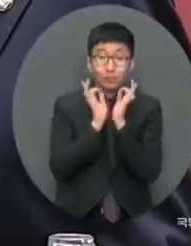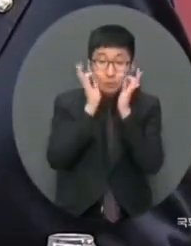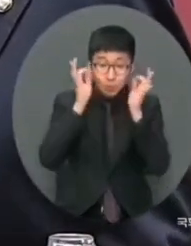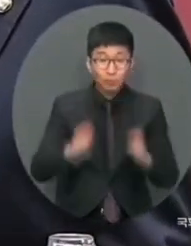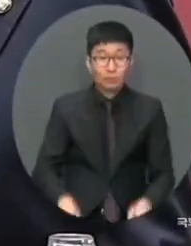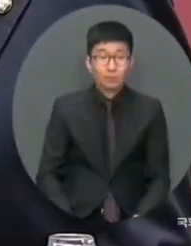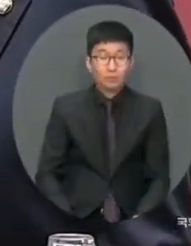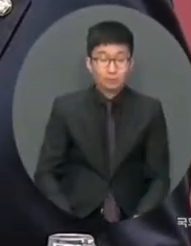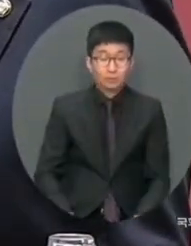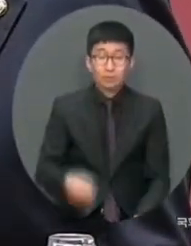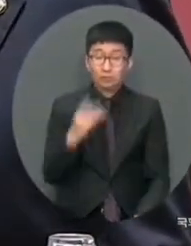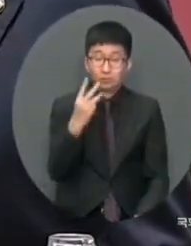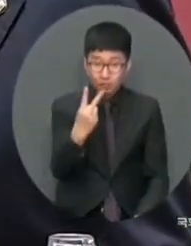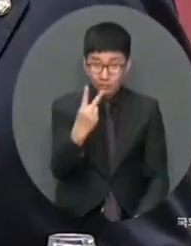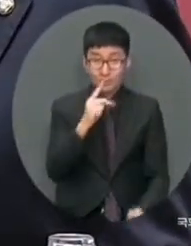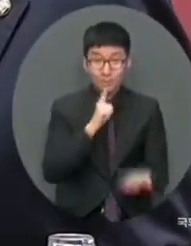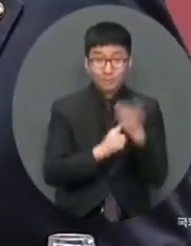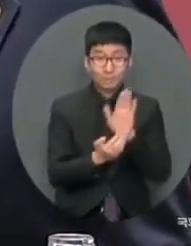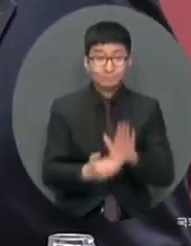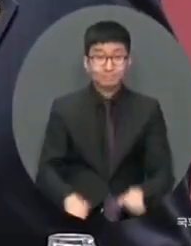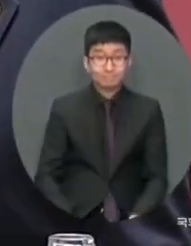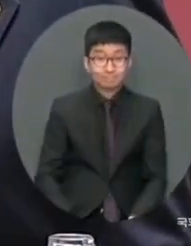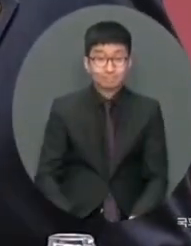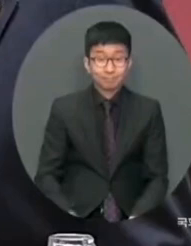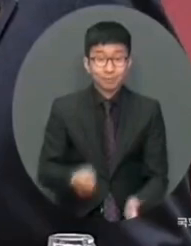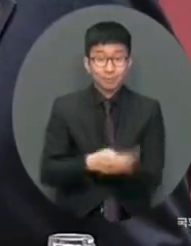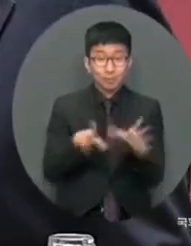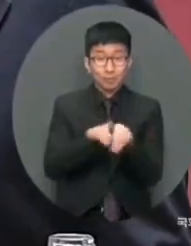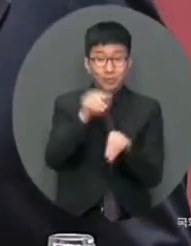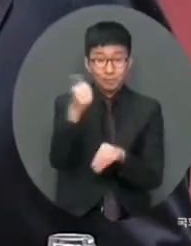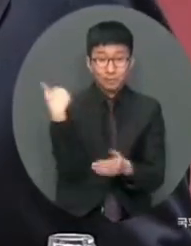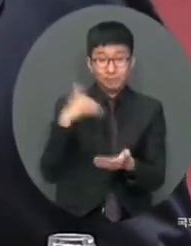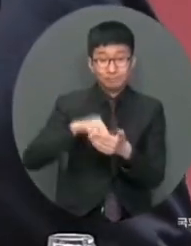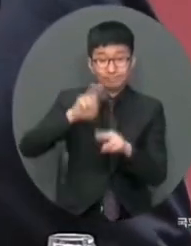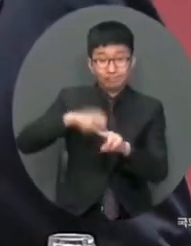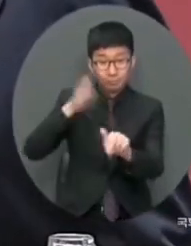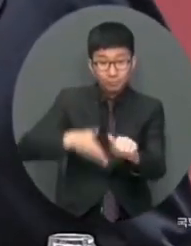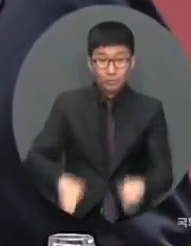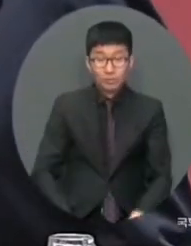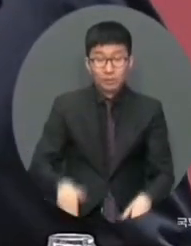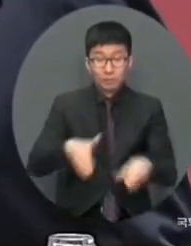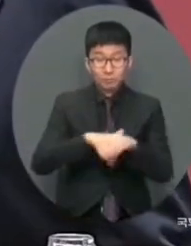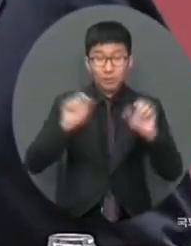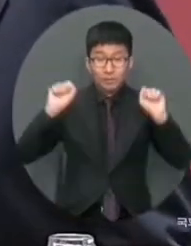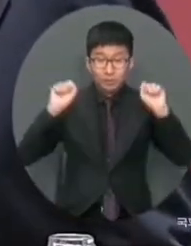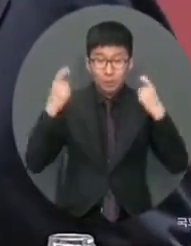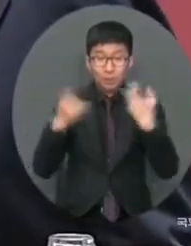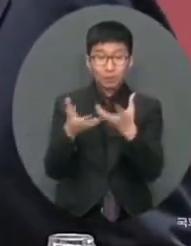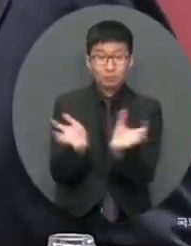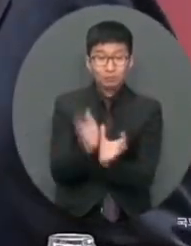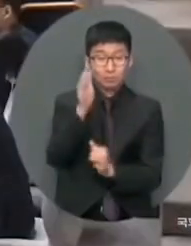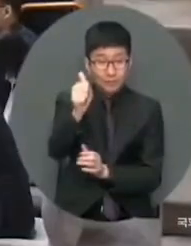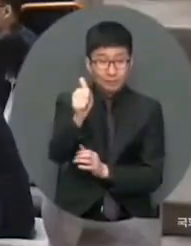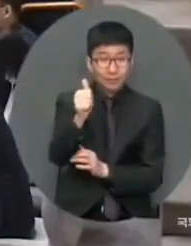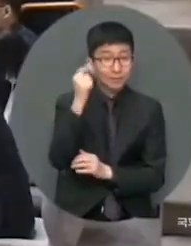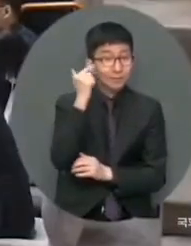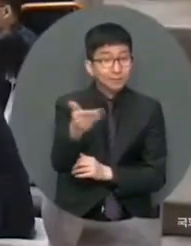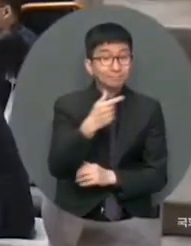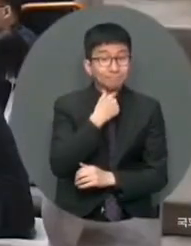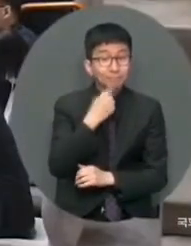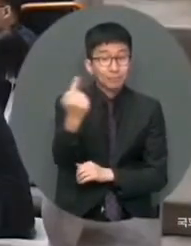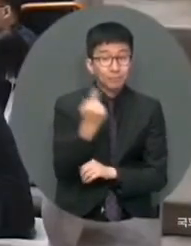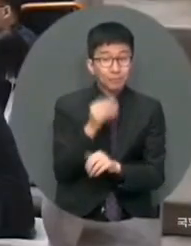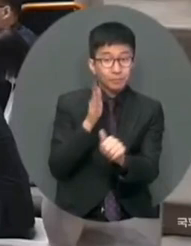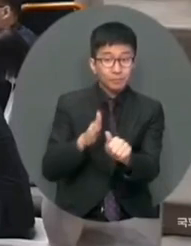하고 이두 가지를 지적해 주셨는데 총님 잠깐만 들어가 계시고요. 문체부 장관님 잠시 질문하겠습니다.